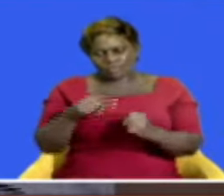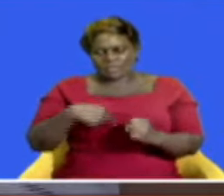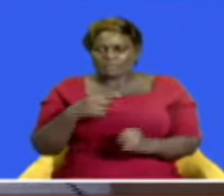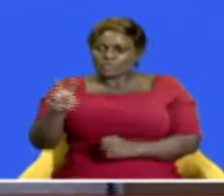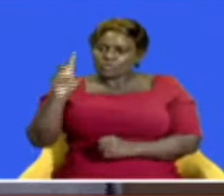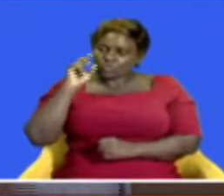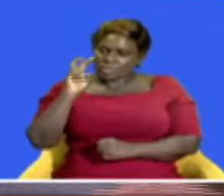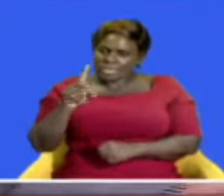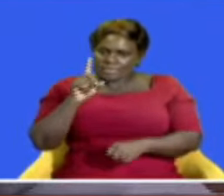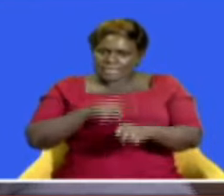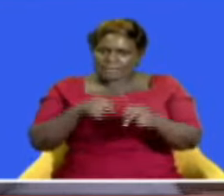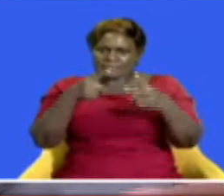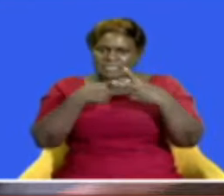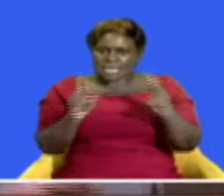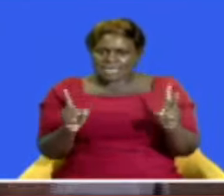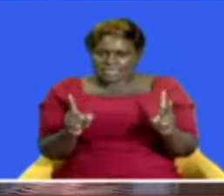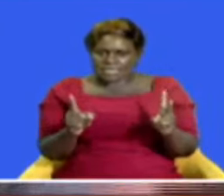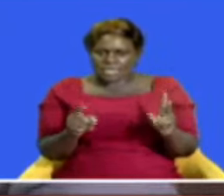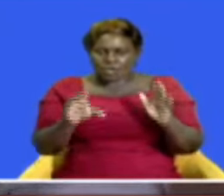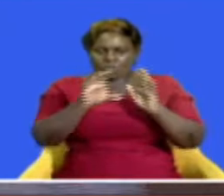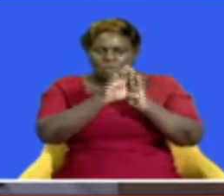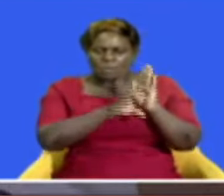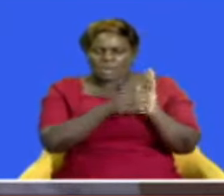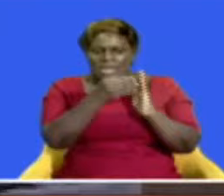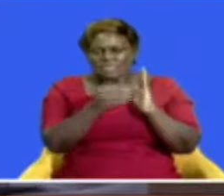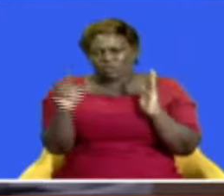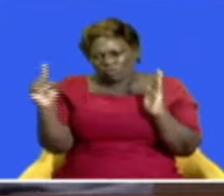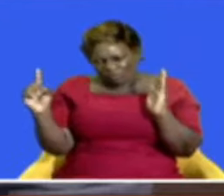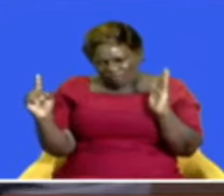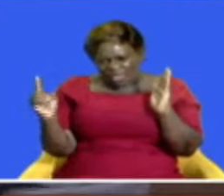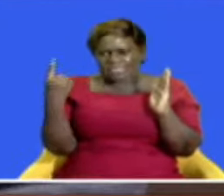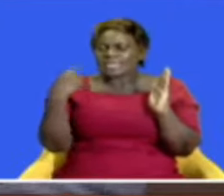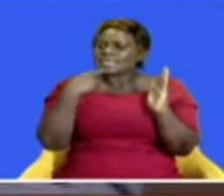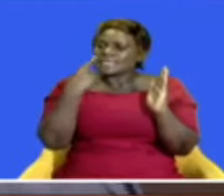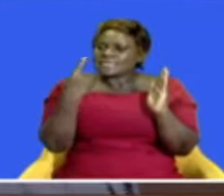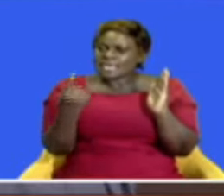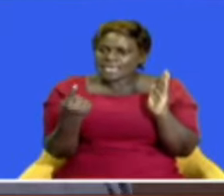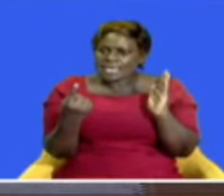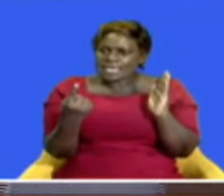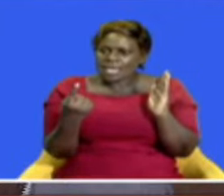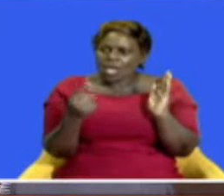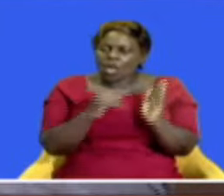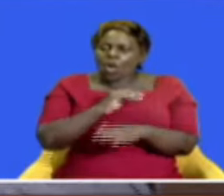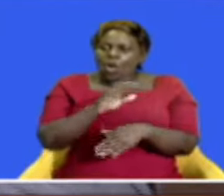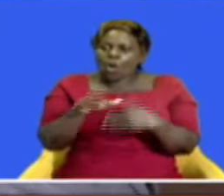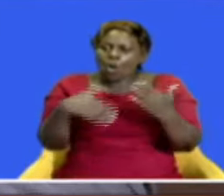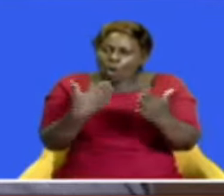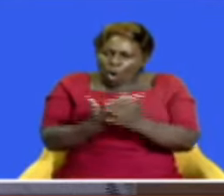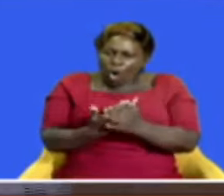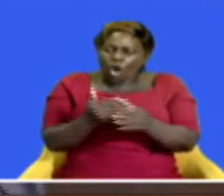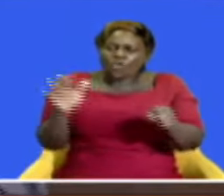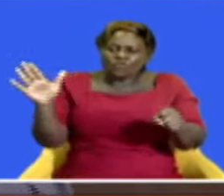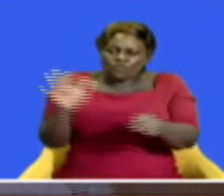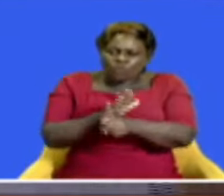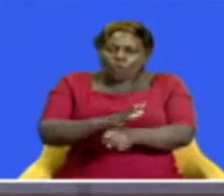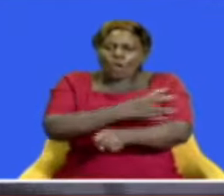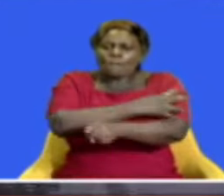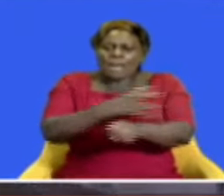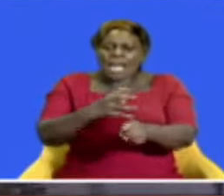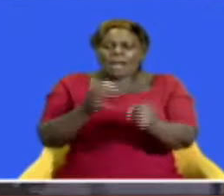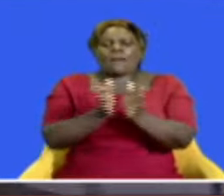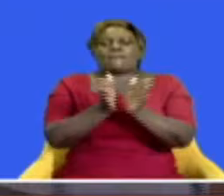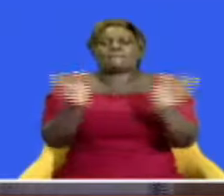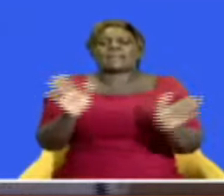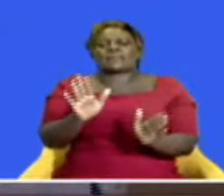Tumeona, kwanza ukianza katiba, kifungo cha kwanza cha katiba, inasema all sovereign power belongs to the people.